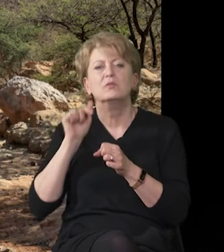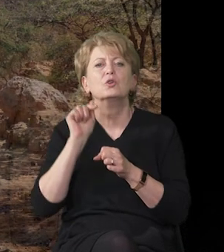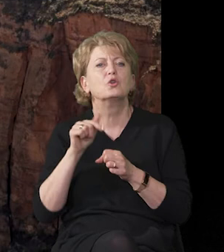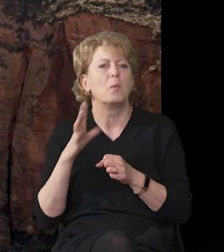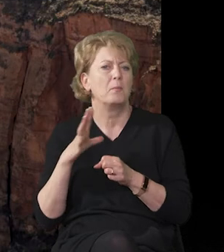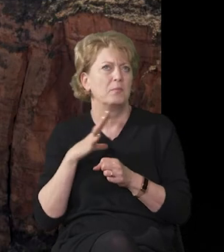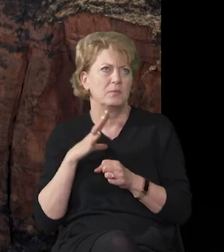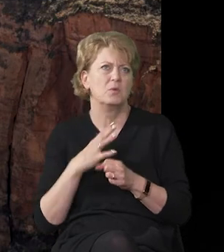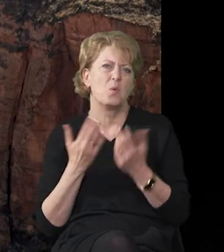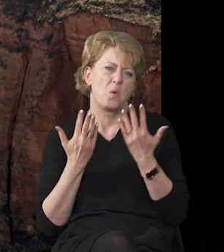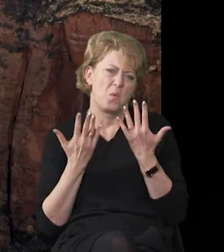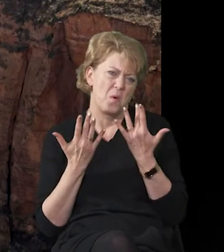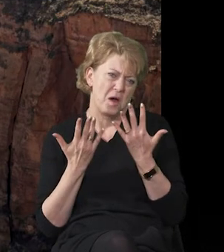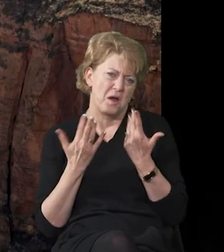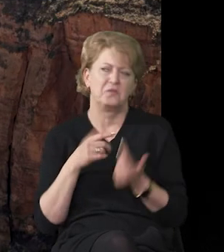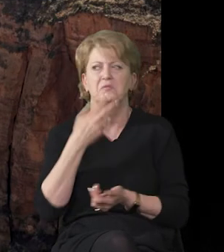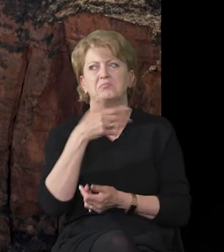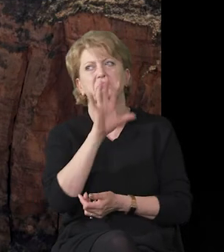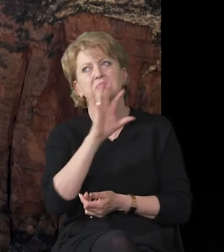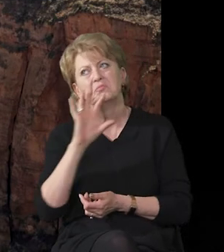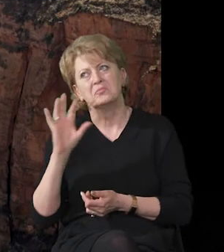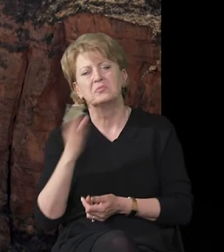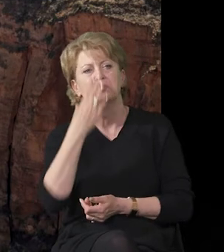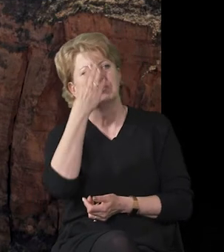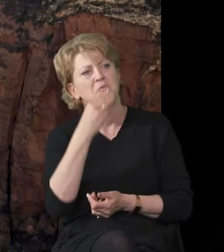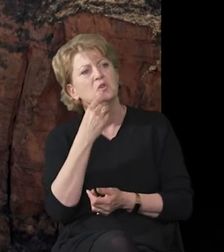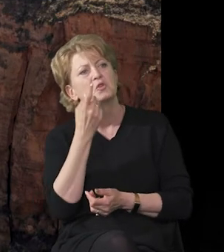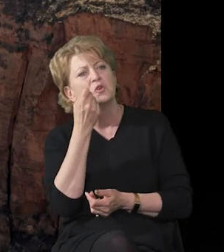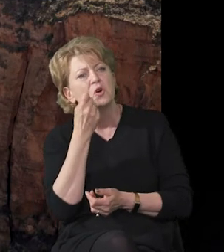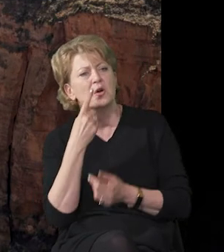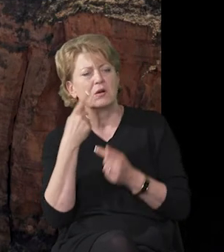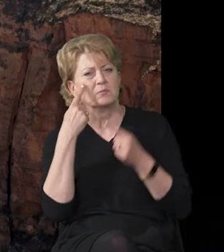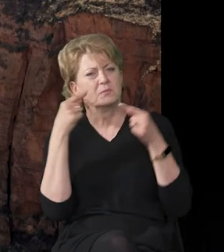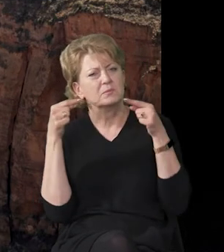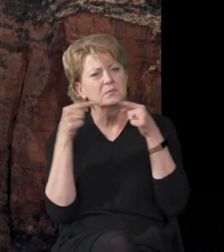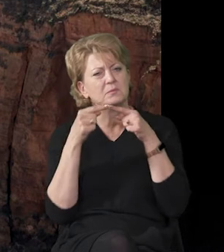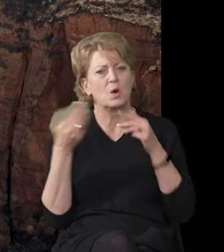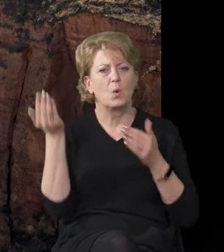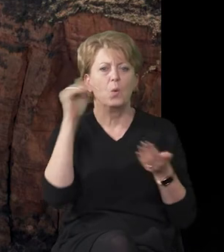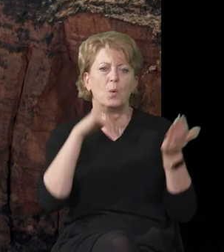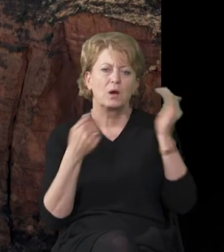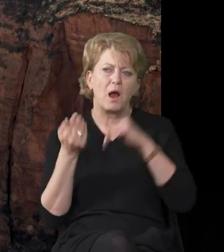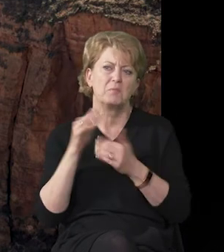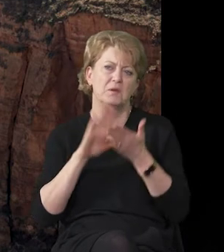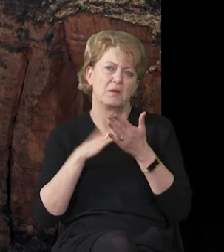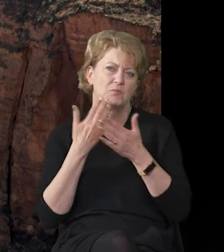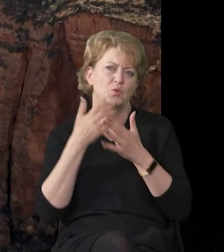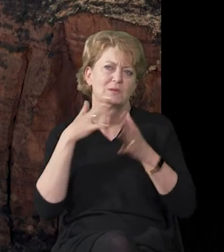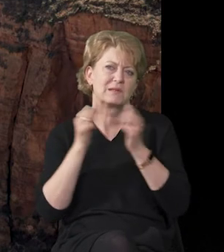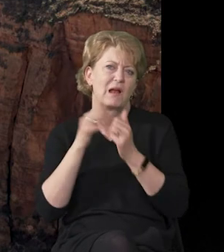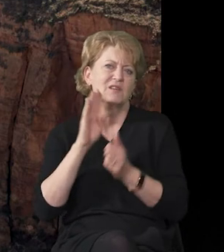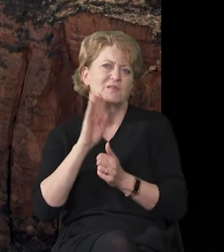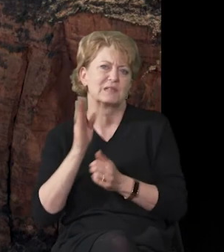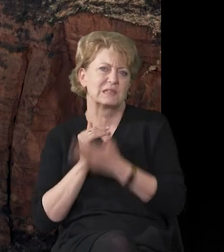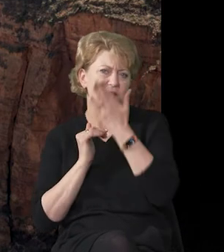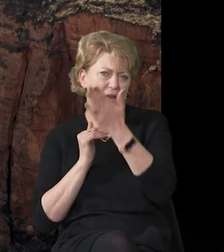łatwe przejście. Krajobrazy troszeczkę mi się kojarzyły z górami, które można znaleźć chociażby na Dzikim Zachodzie. Aż